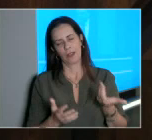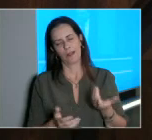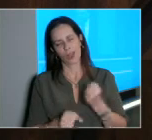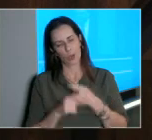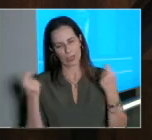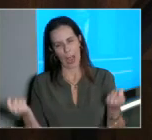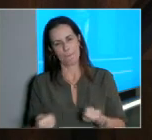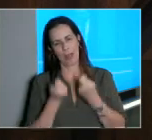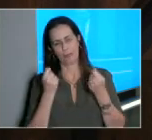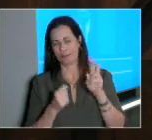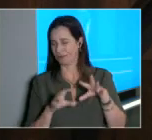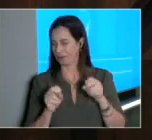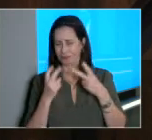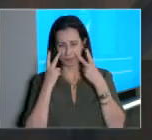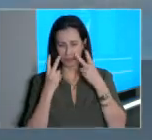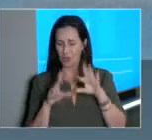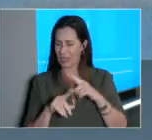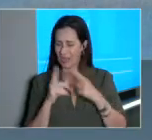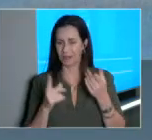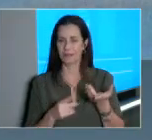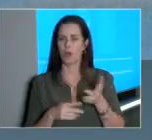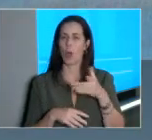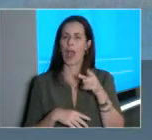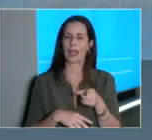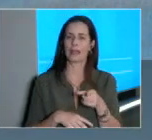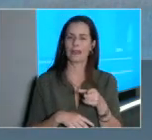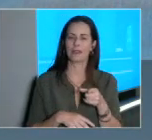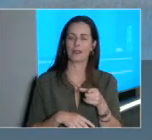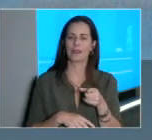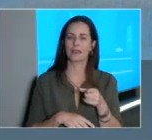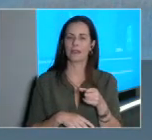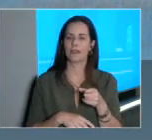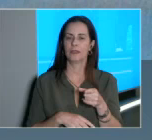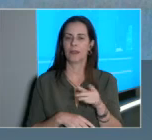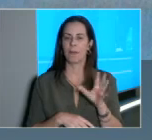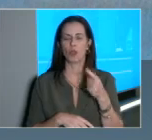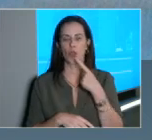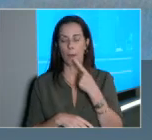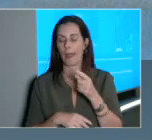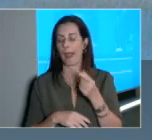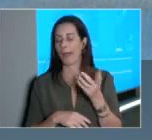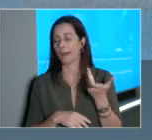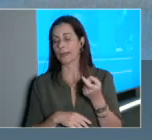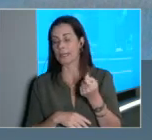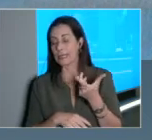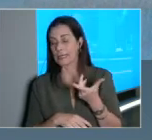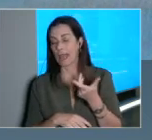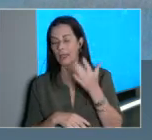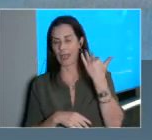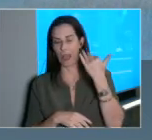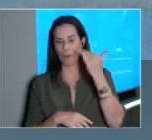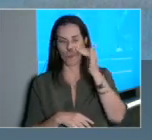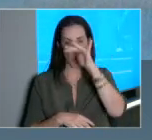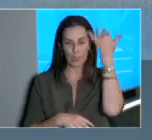קמפיין. אתה יודע, אפשר גם לראות את זה בדרך אחרת. אתה יודע, יכול להיות שהמינוח שם או הציטוטים שם קצת היו בוטים מדי,